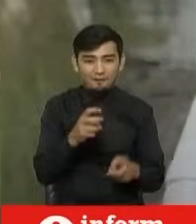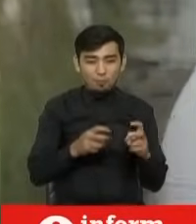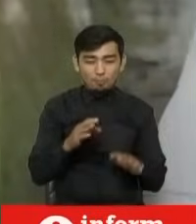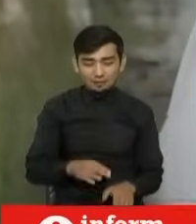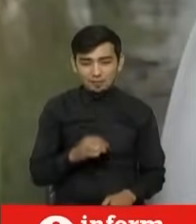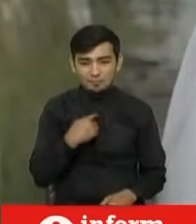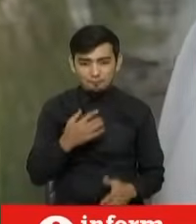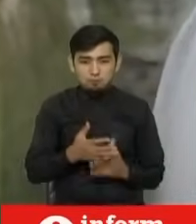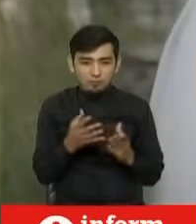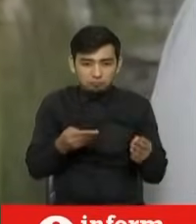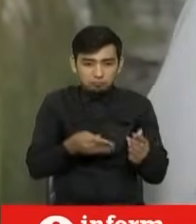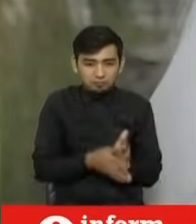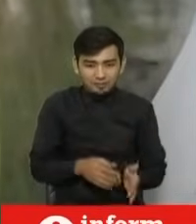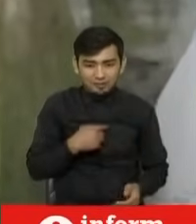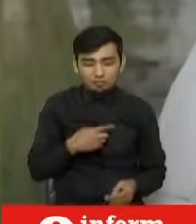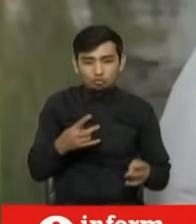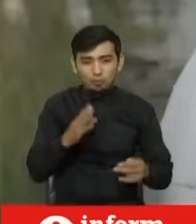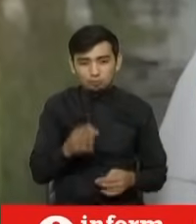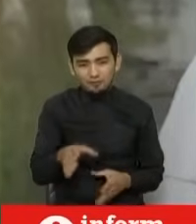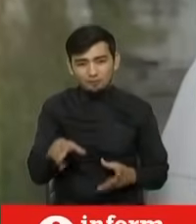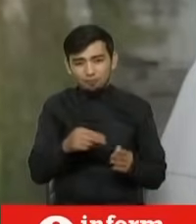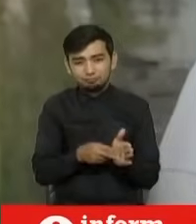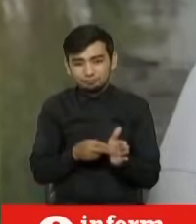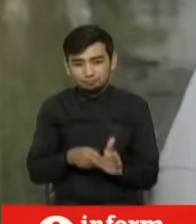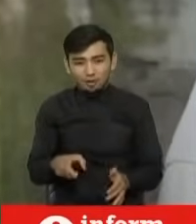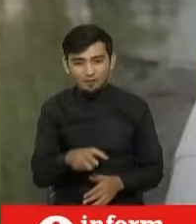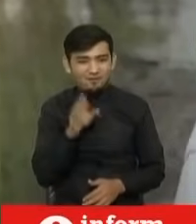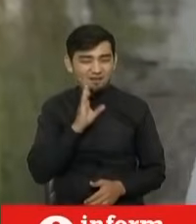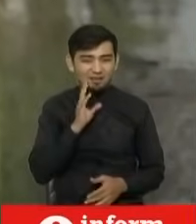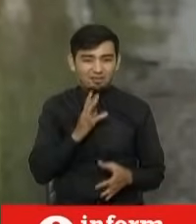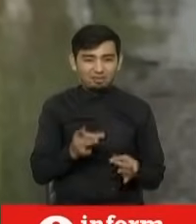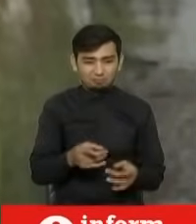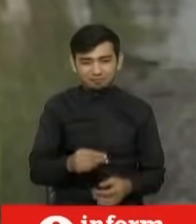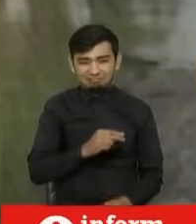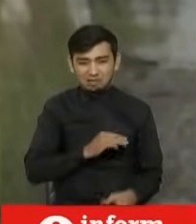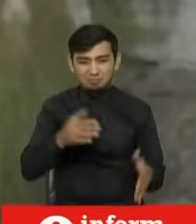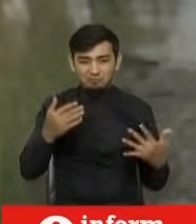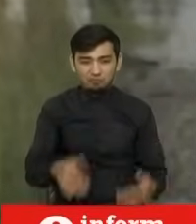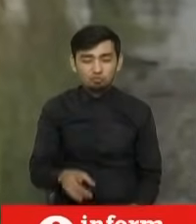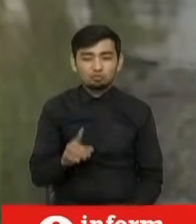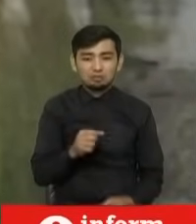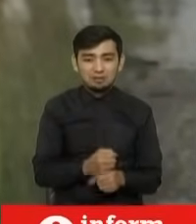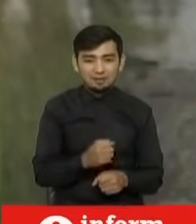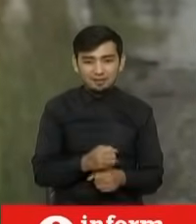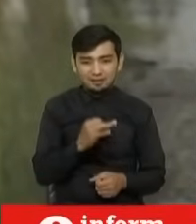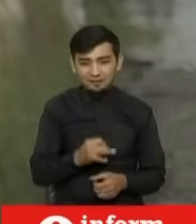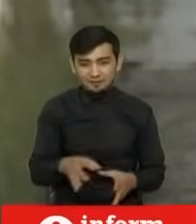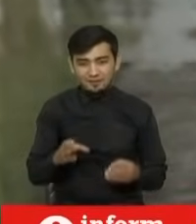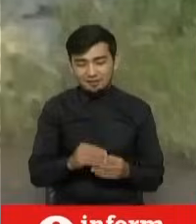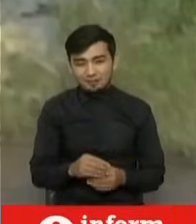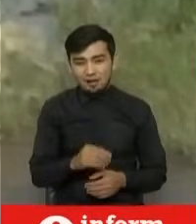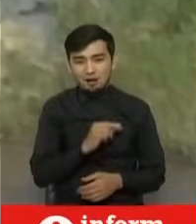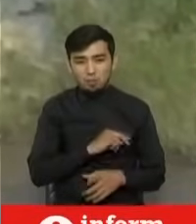убытки мне пришлось снять уже всю железную дорогу из-за того что она в воде пришла в негодность и получается распускать весь